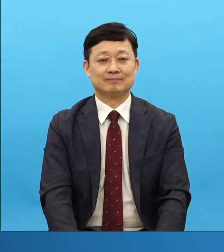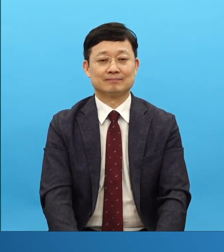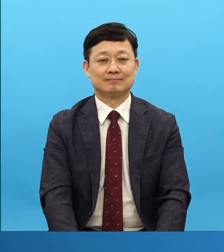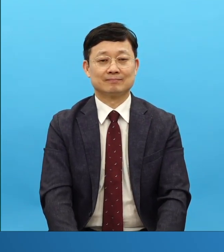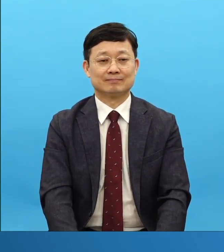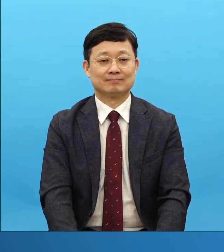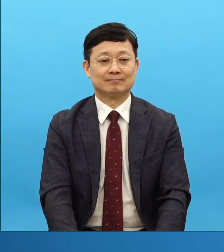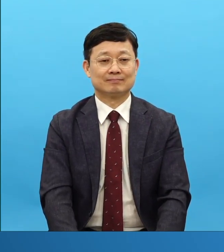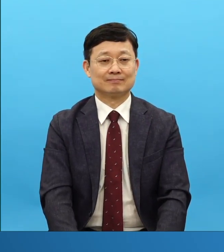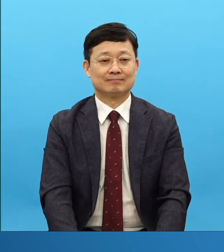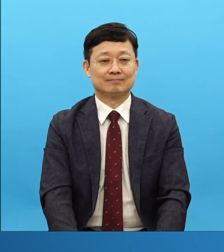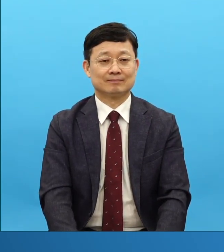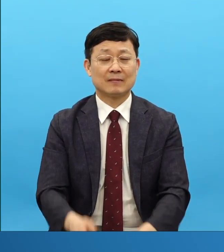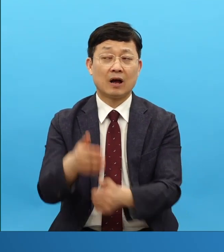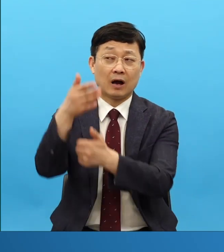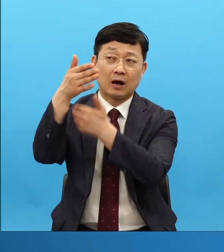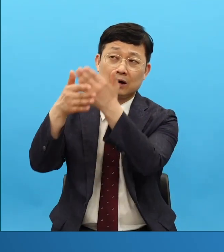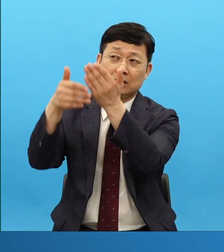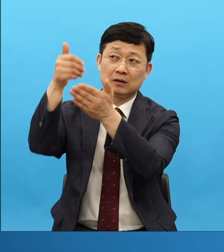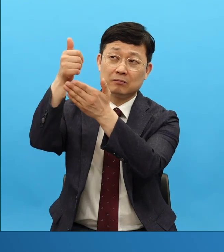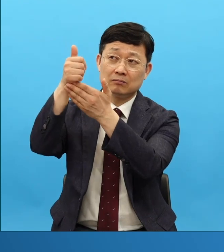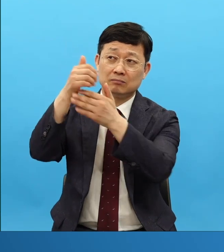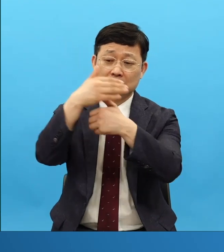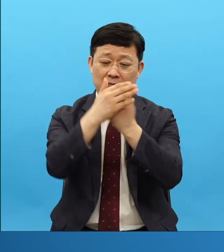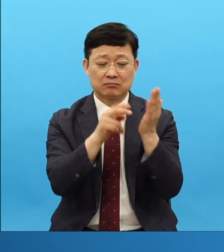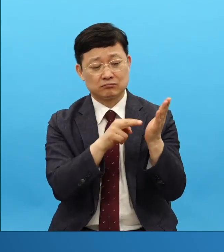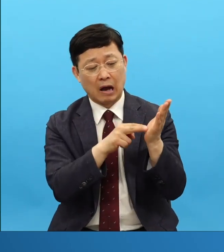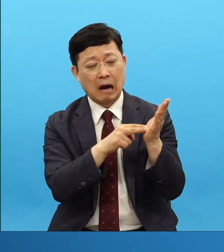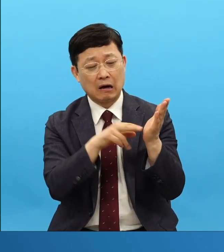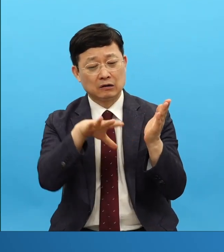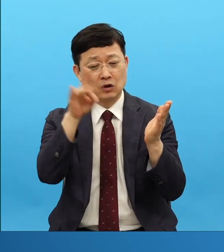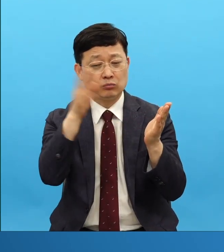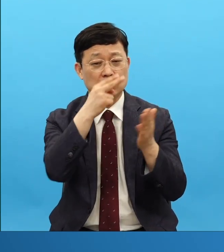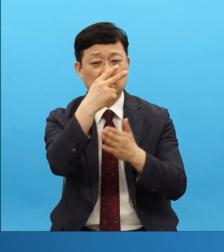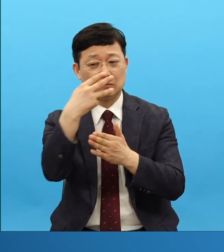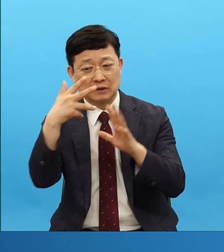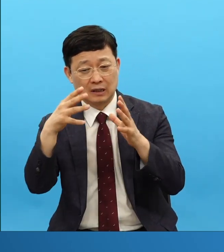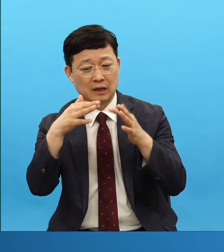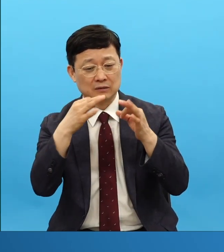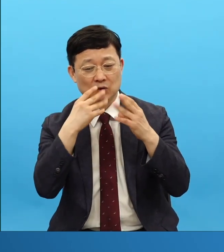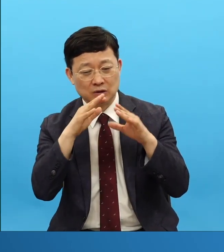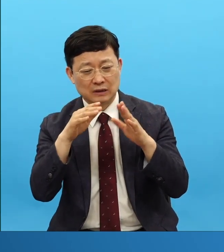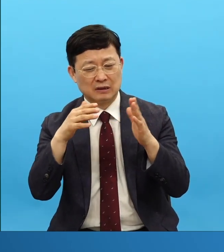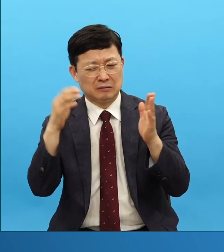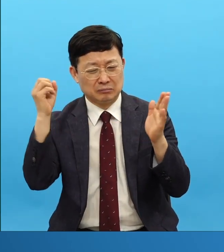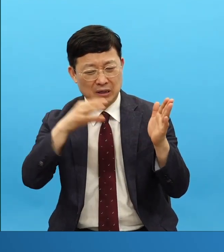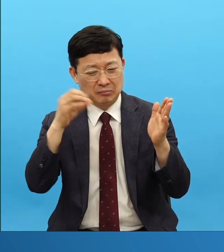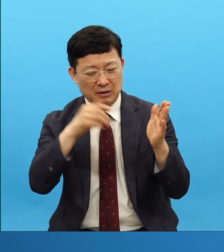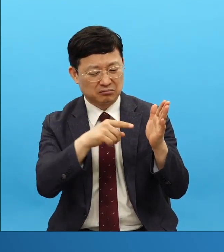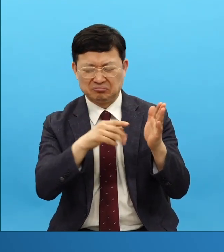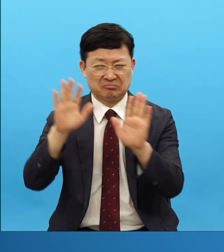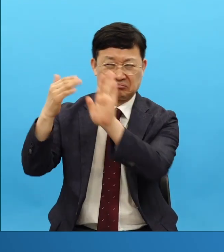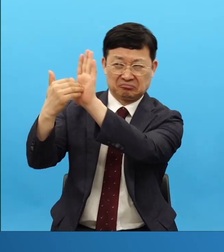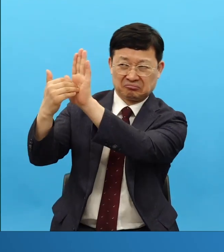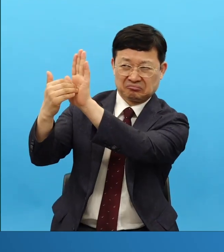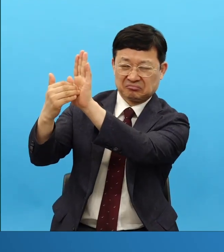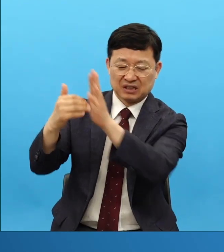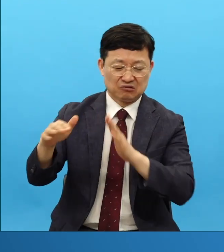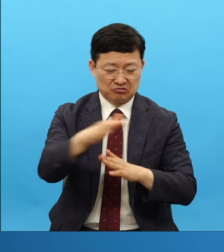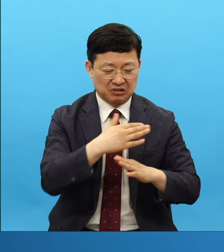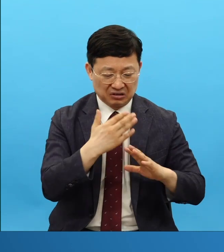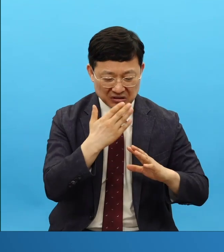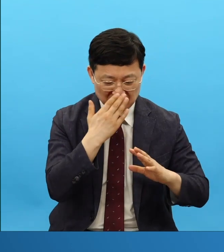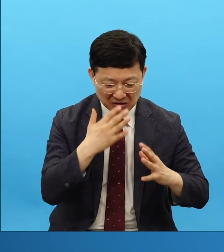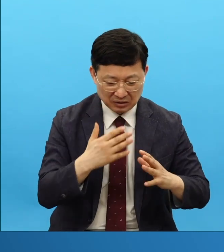하나님은 처음부터 이걸 얘기했어요. From the beginning, 유대인이 God 못 알아들은 started 거예요. this, and the Jewish people did not 우리 민족. realize this is our nation. 단어가 우리하고